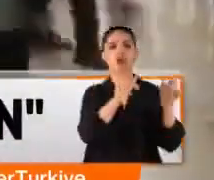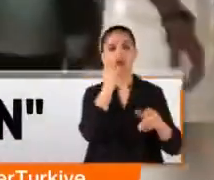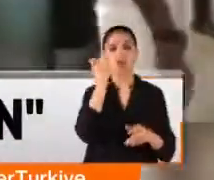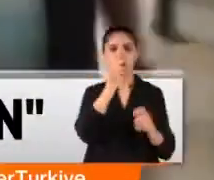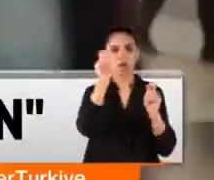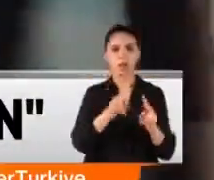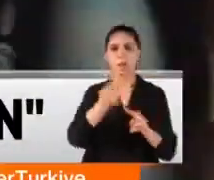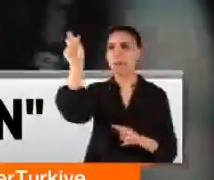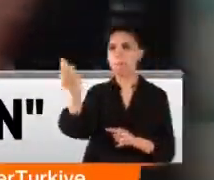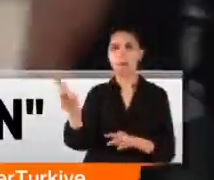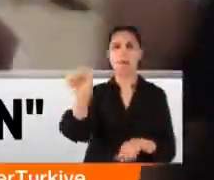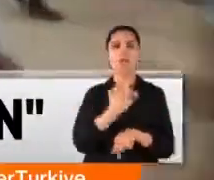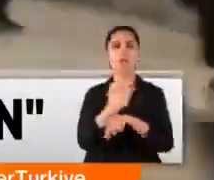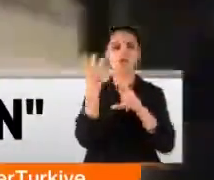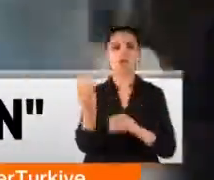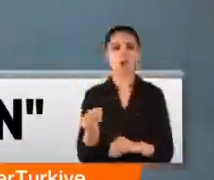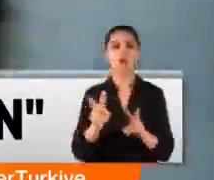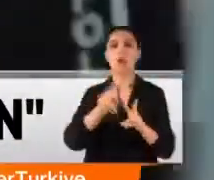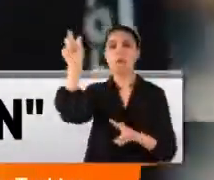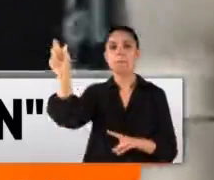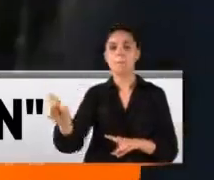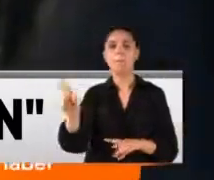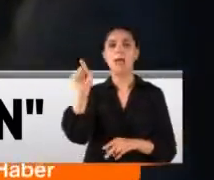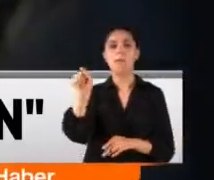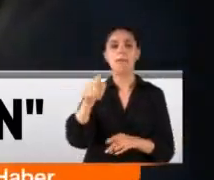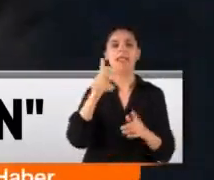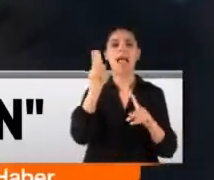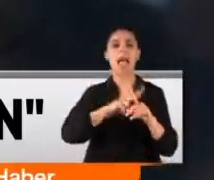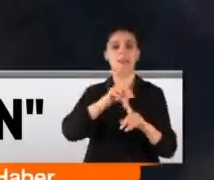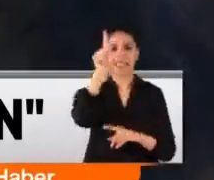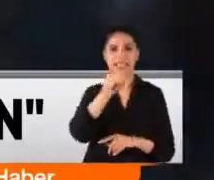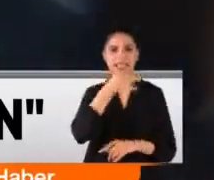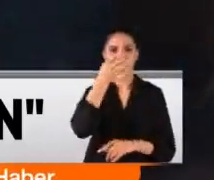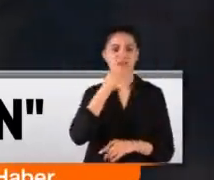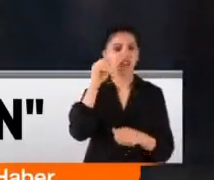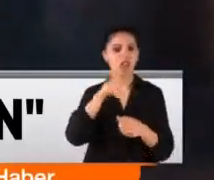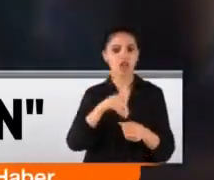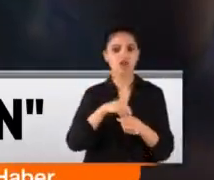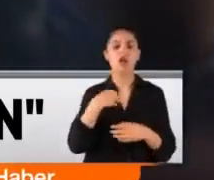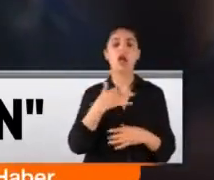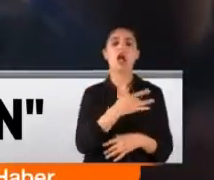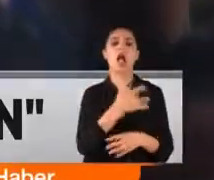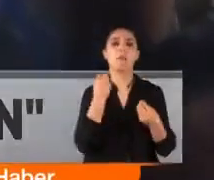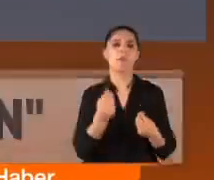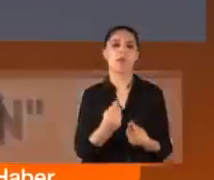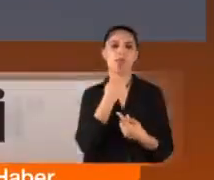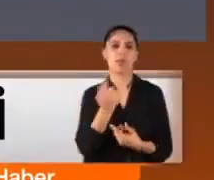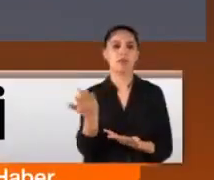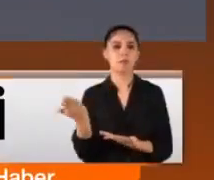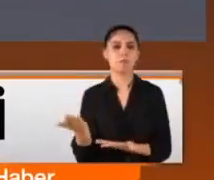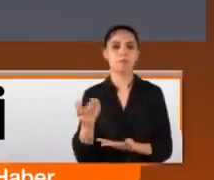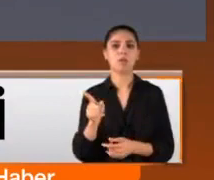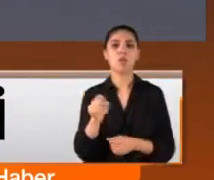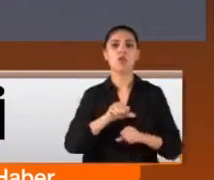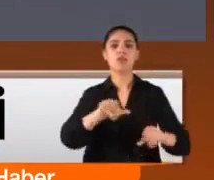kişiyi mağdur eden Mehmet Aydın tutuklandı tosuncuk lakaplı Aydın emniyetteki ilk ifadesinde ise iyi niyetli olduğunu savundu